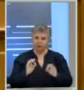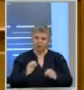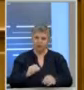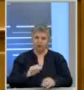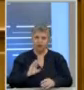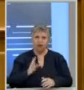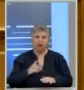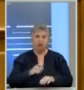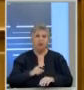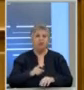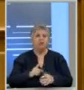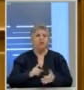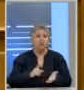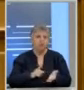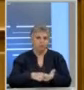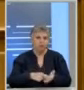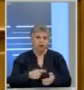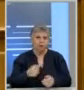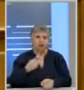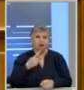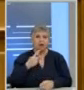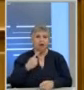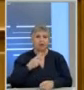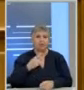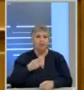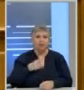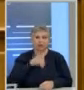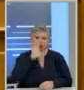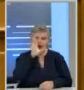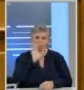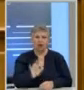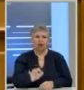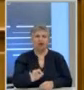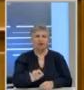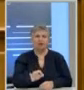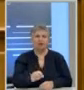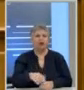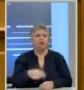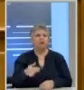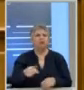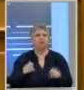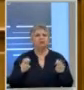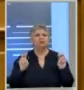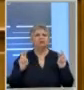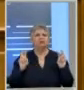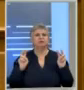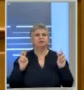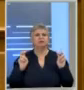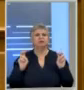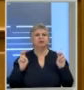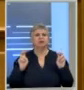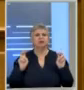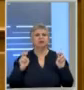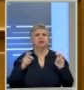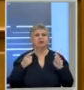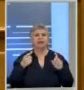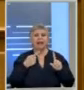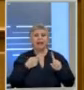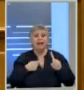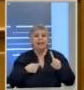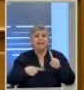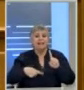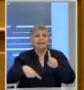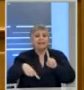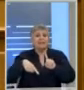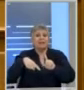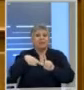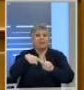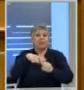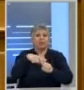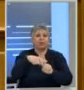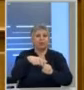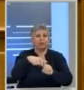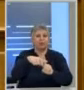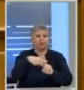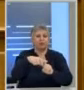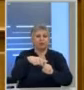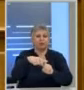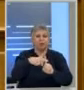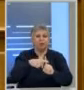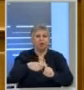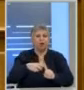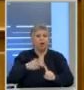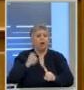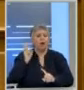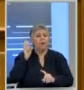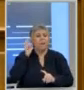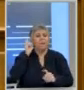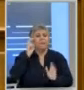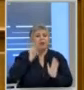Και για όποιον κάνει πως δεν καταλαβαίνει, ο τίτλος «Συμπληρωματικό μνημόνιο» με την υπογραφή Τσίπρα